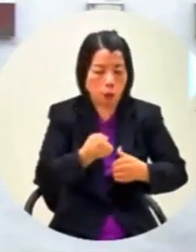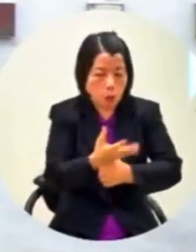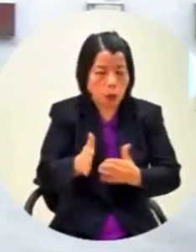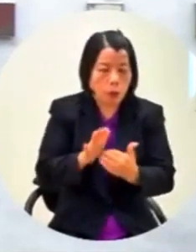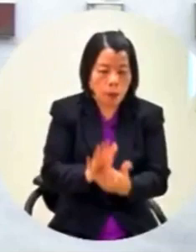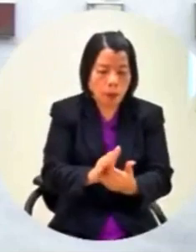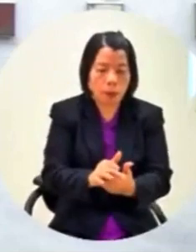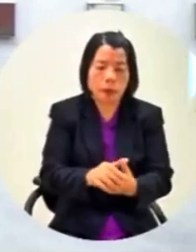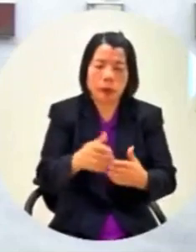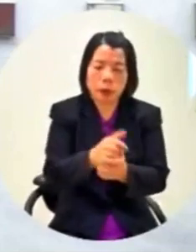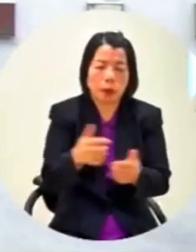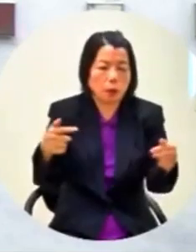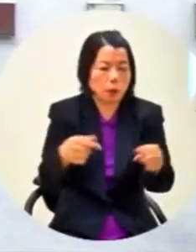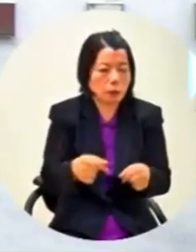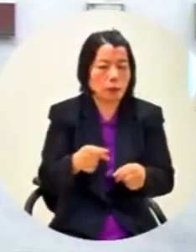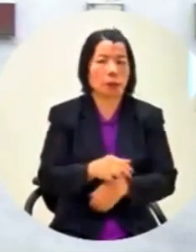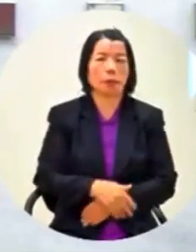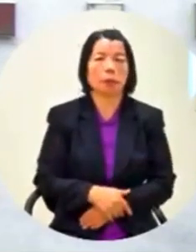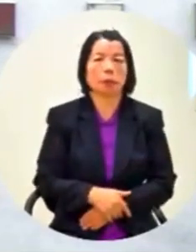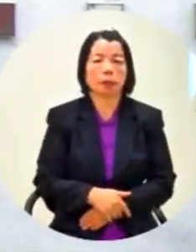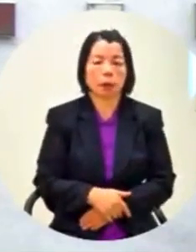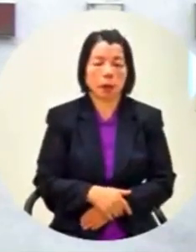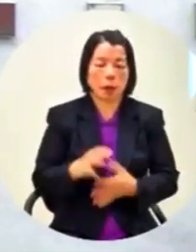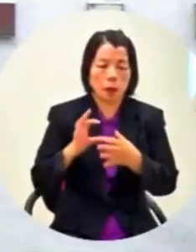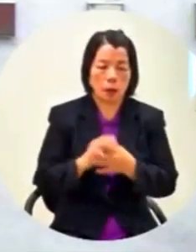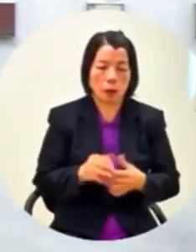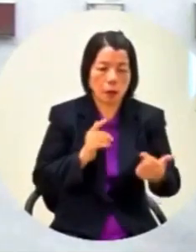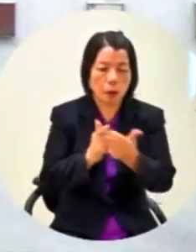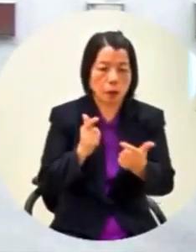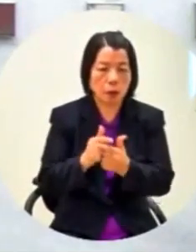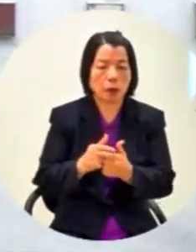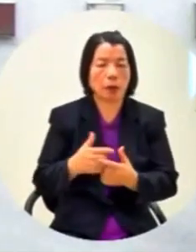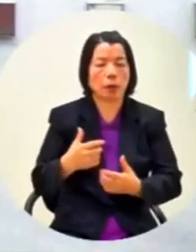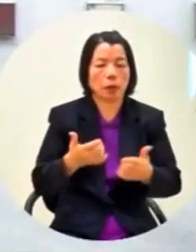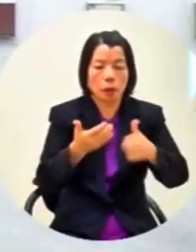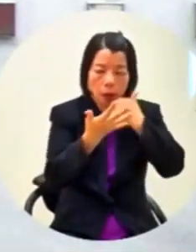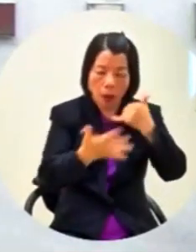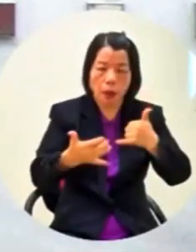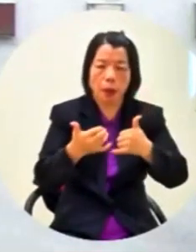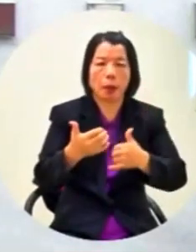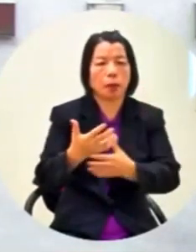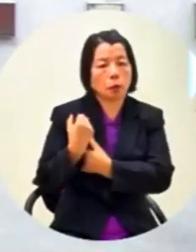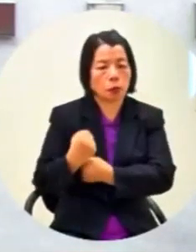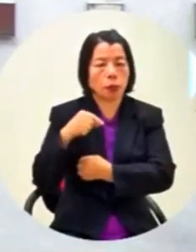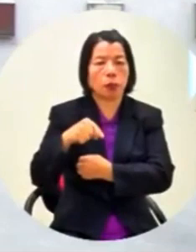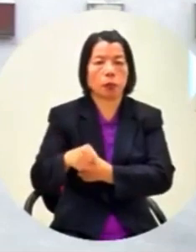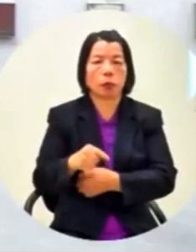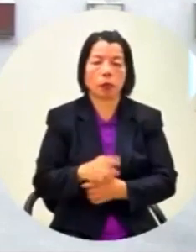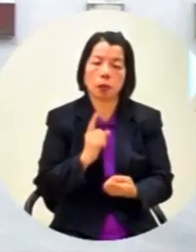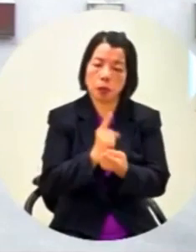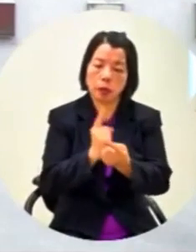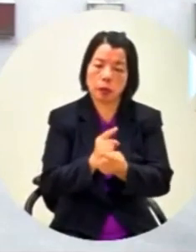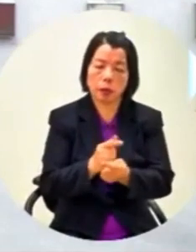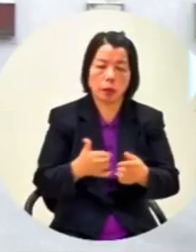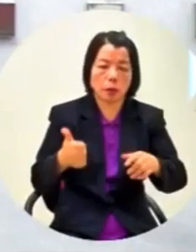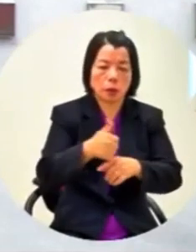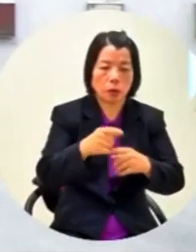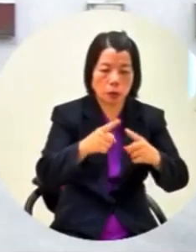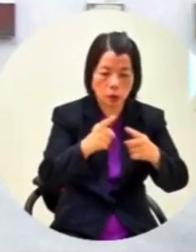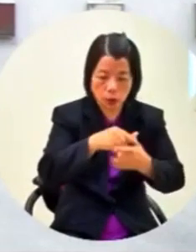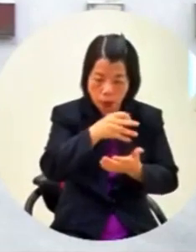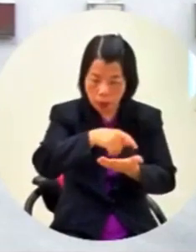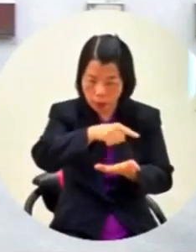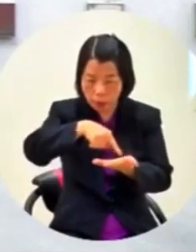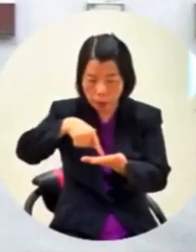蔓延。因应海军敦睦舰队的疫情，市政府除进行人员的疫调与高风